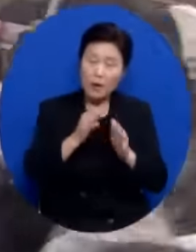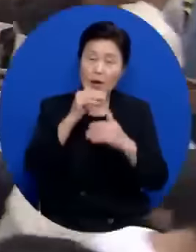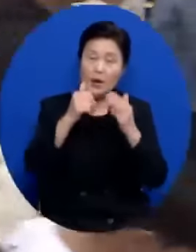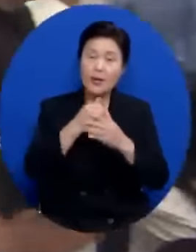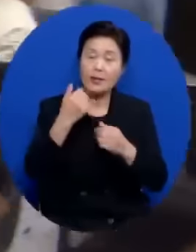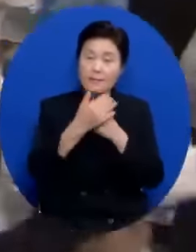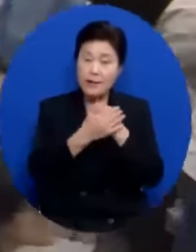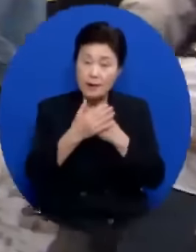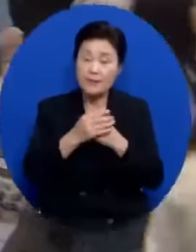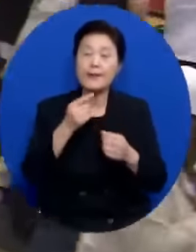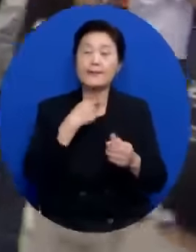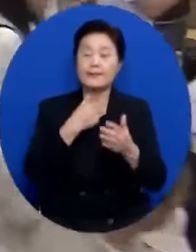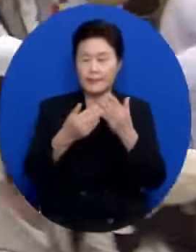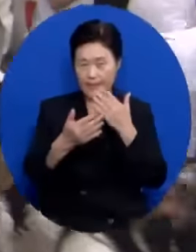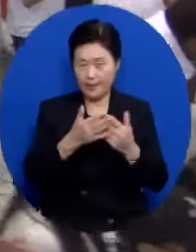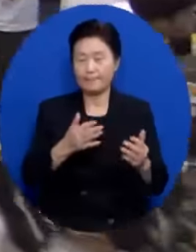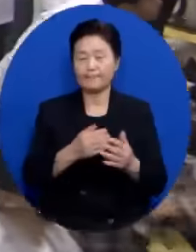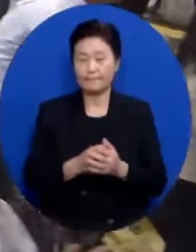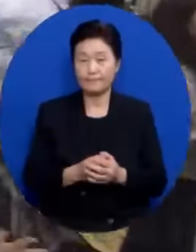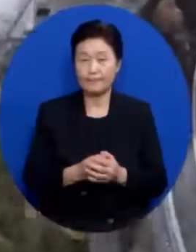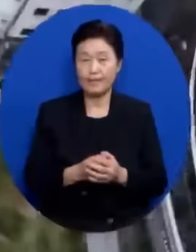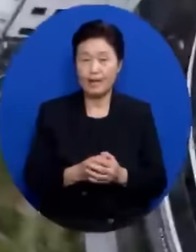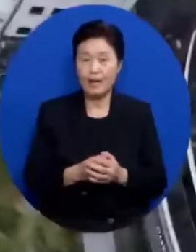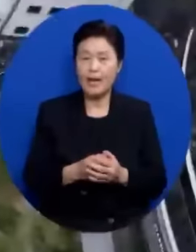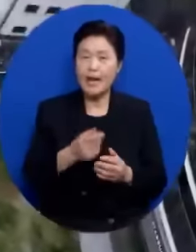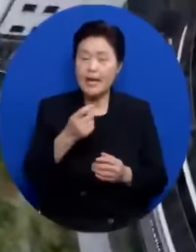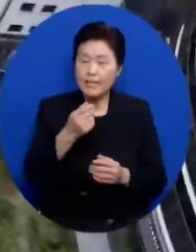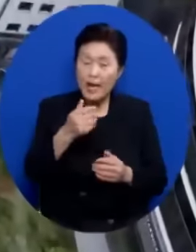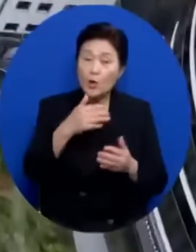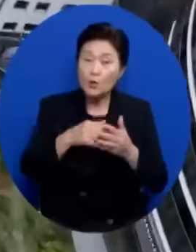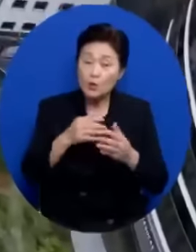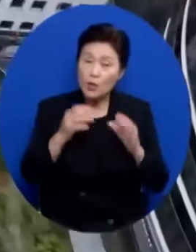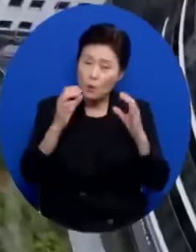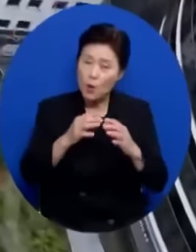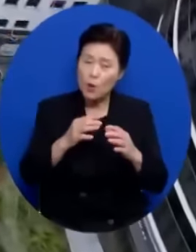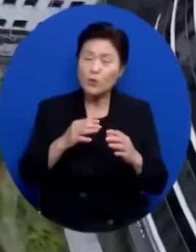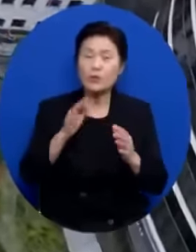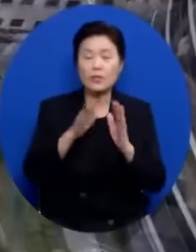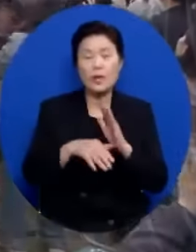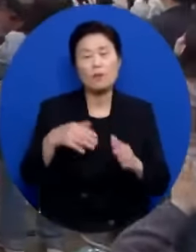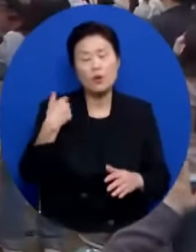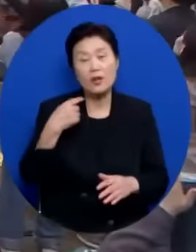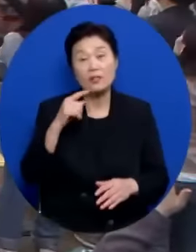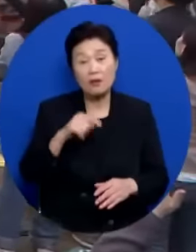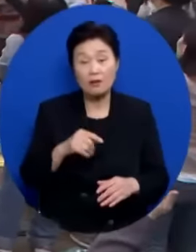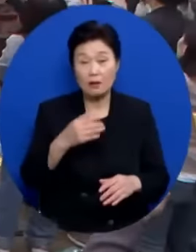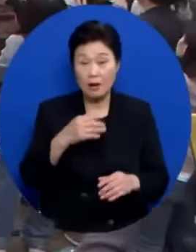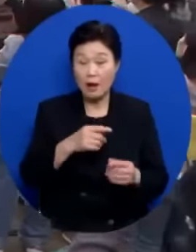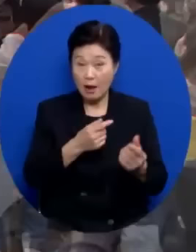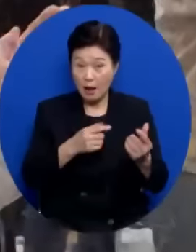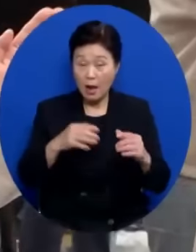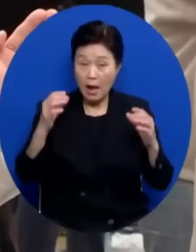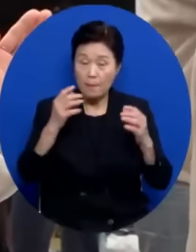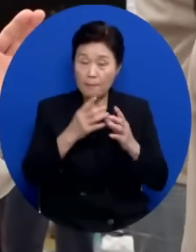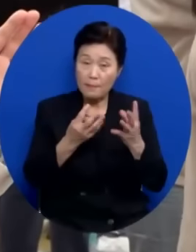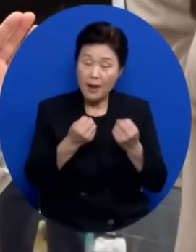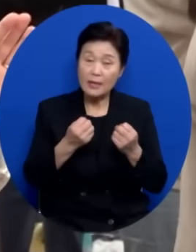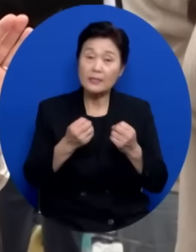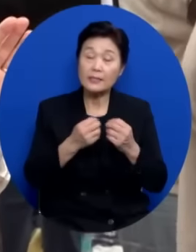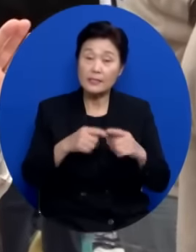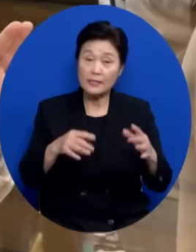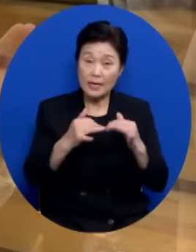은혜를 체험하게 되었습니다. 소수가 모였을 때 몰랐던 것들을 알게 되고 함께 모여서 예배했을 때 그